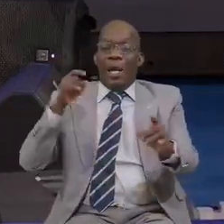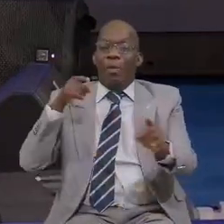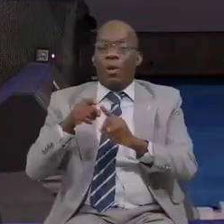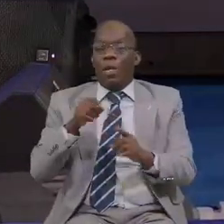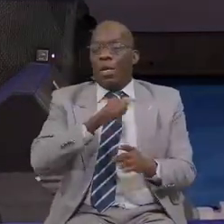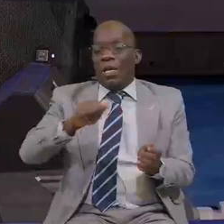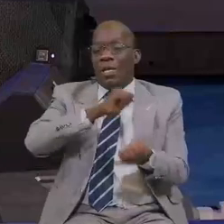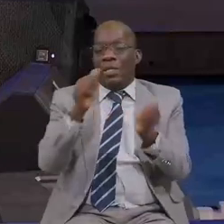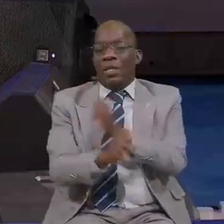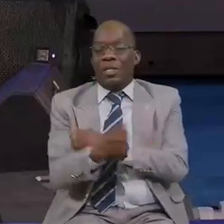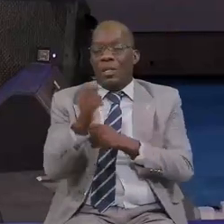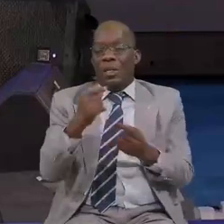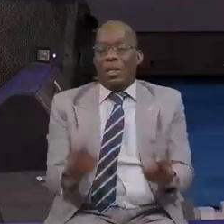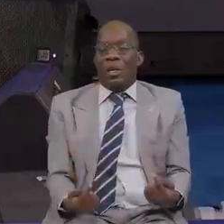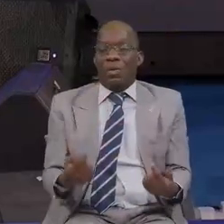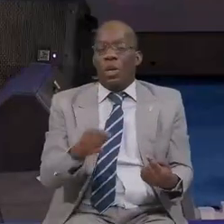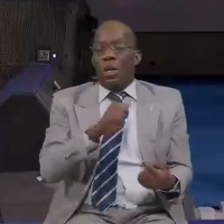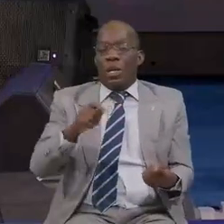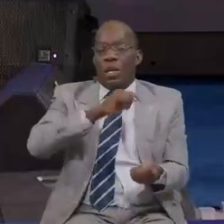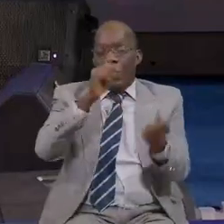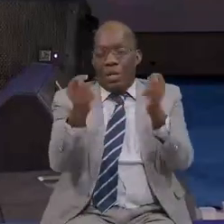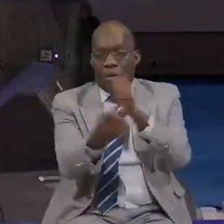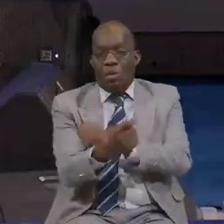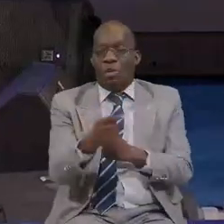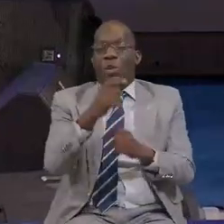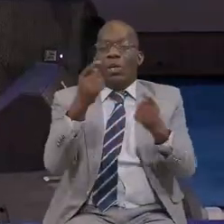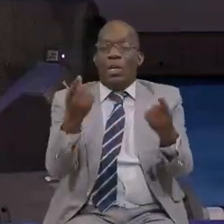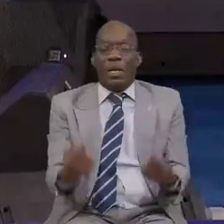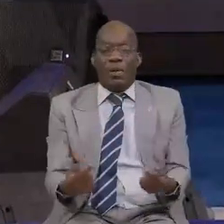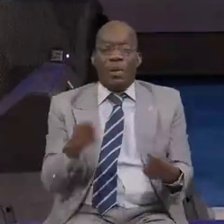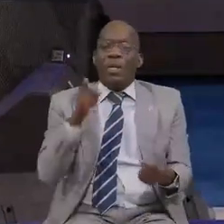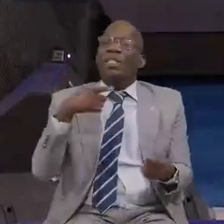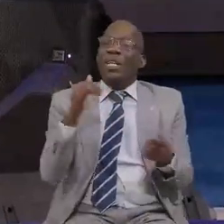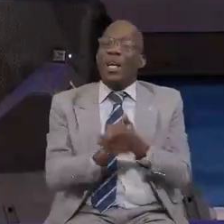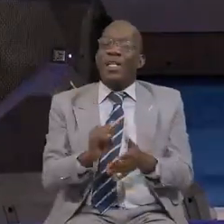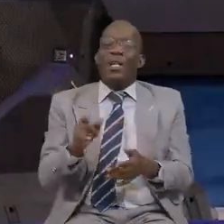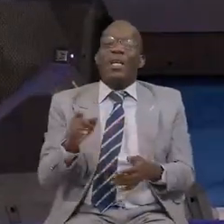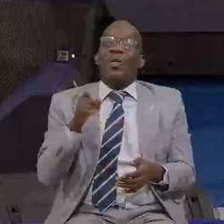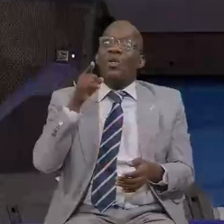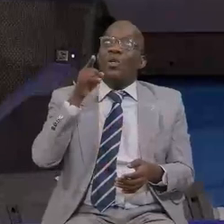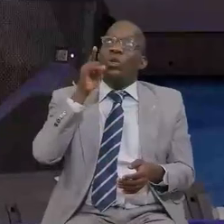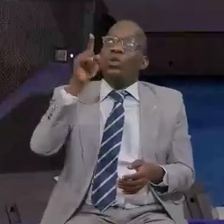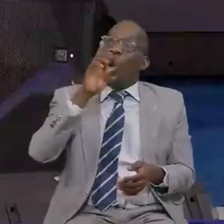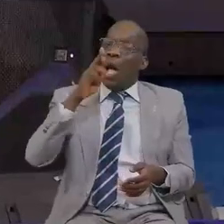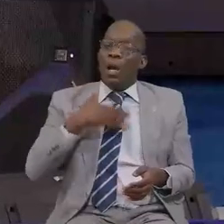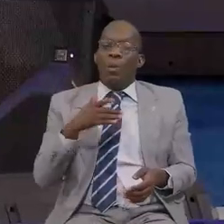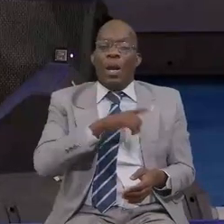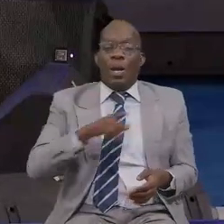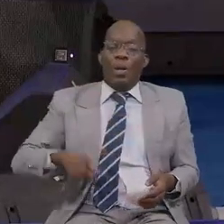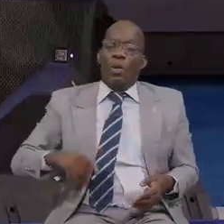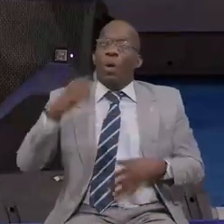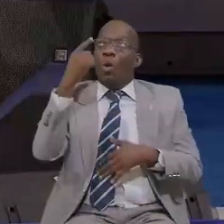est survenu. Une transformation a eu lieu. Il a dit maintenant, qui est mon Seigneur? Que veux-tu que